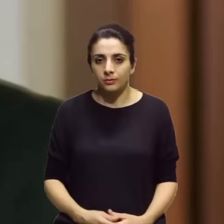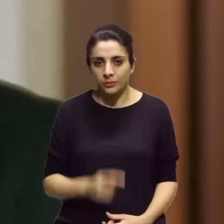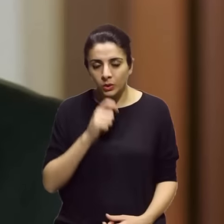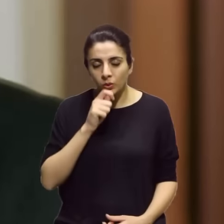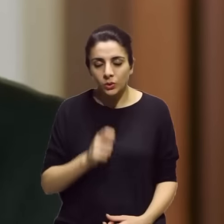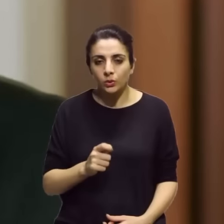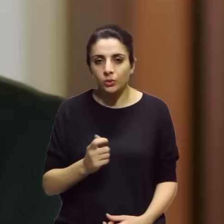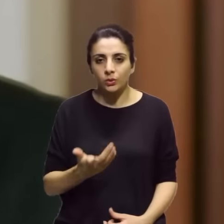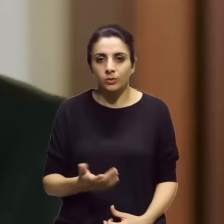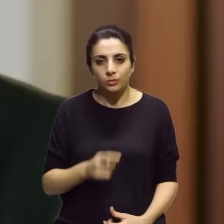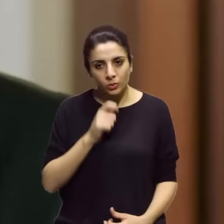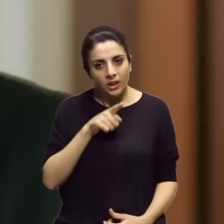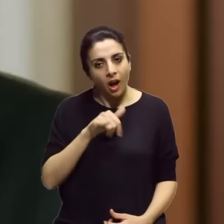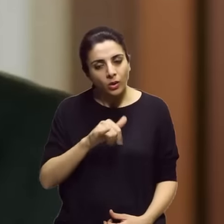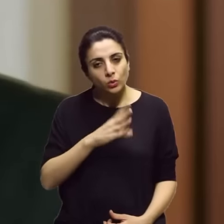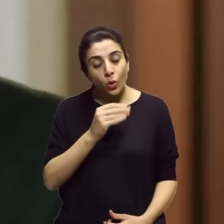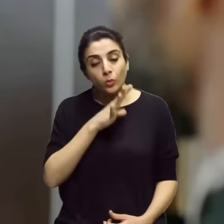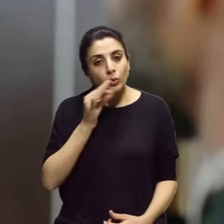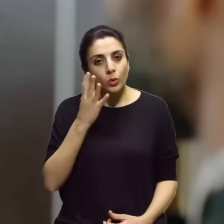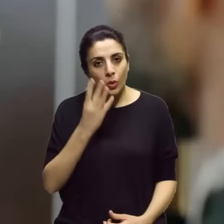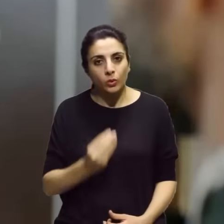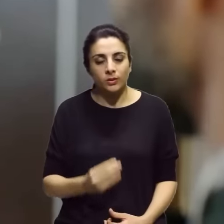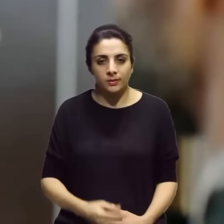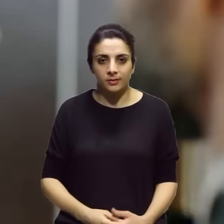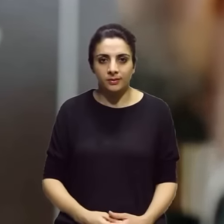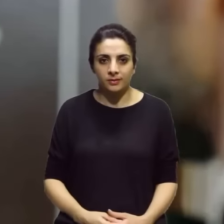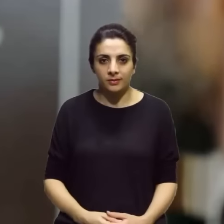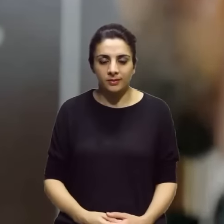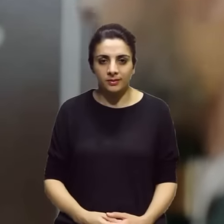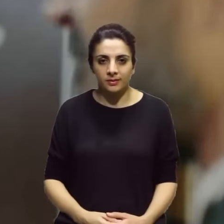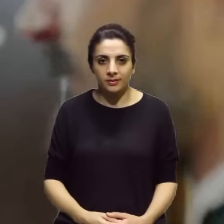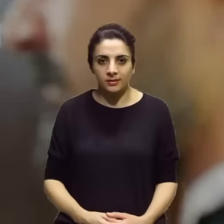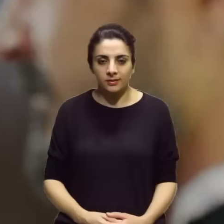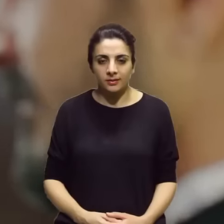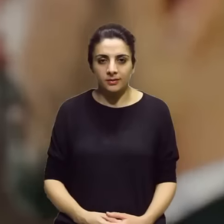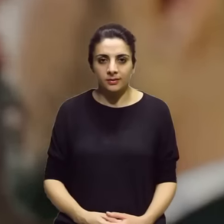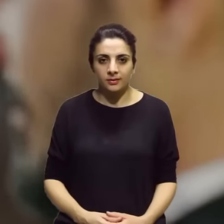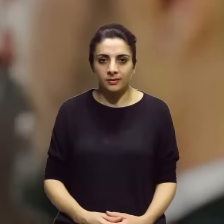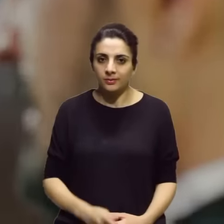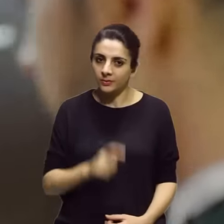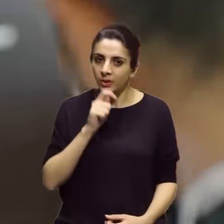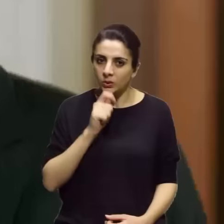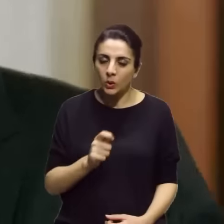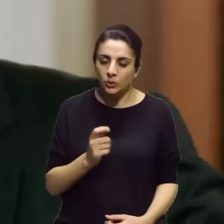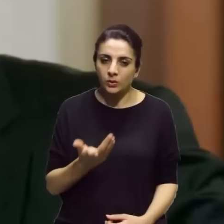Söz. Sen de çok mutlu ol, tamam? Reyhan buruk başını salladı. Söz.